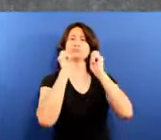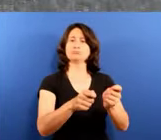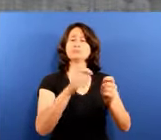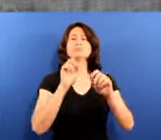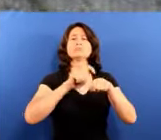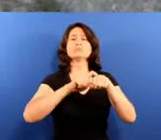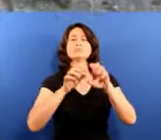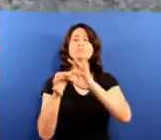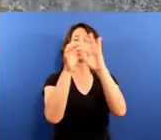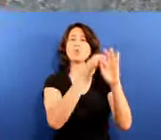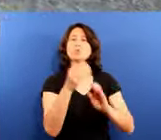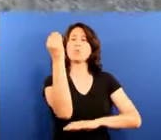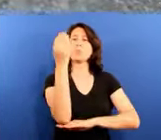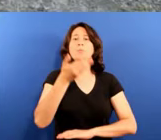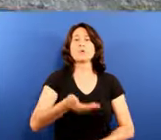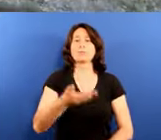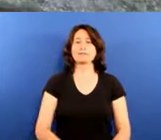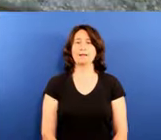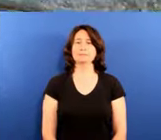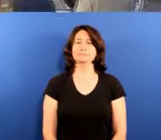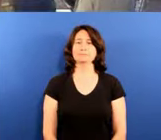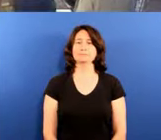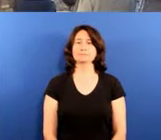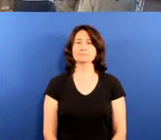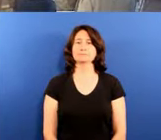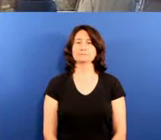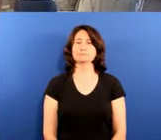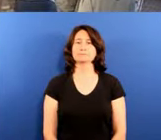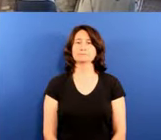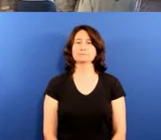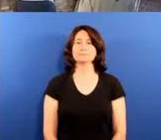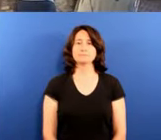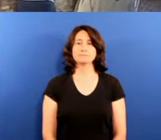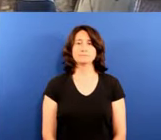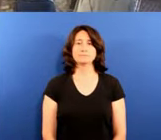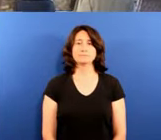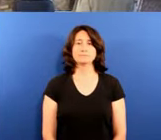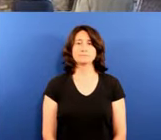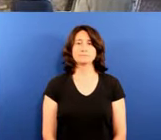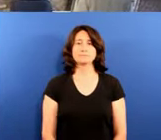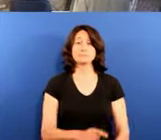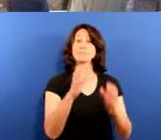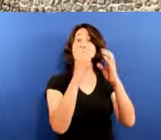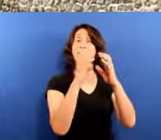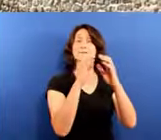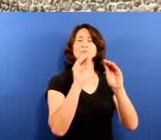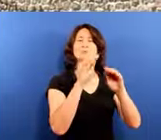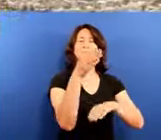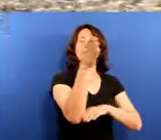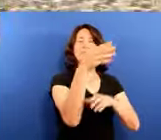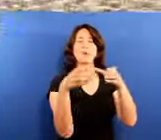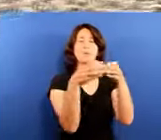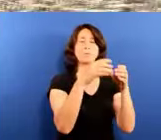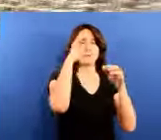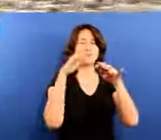erdian. Bizkeiko arkitektura ondareko osagai bikainen enetakoa da, eta horregatik izendatu dute monumentu umultzo, duen